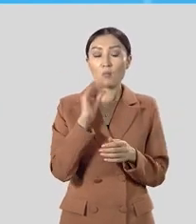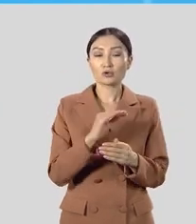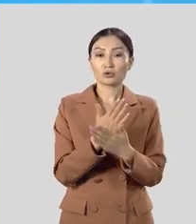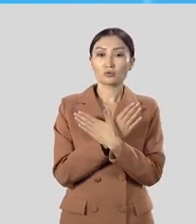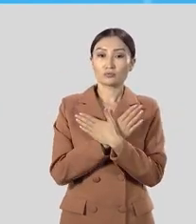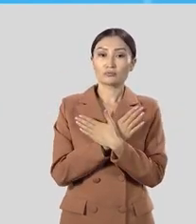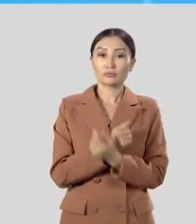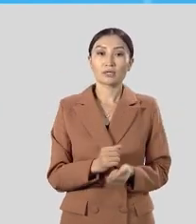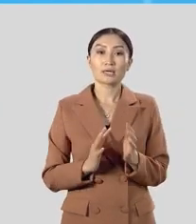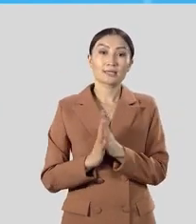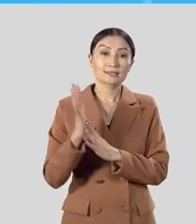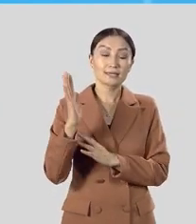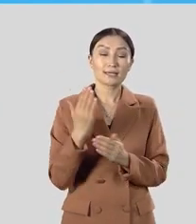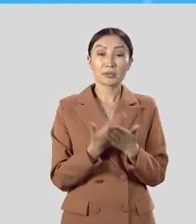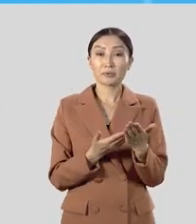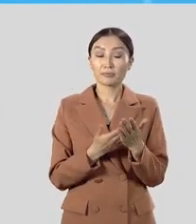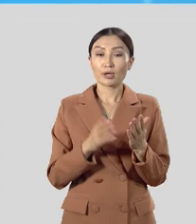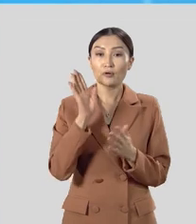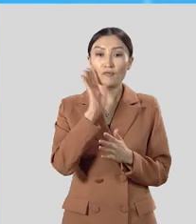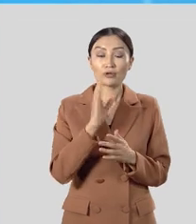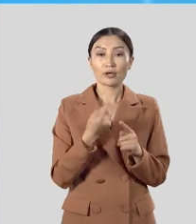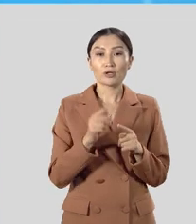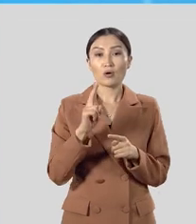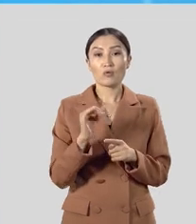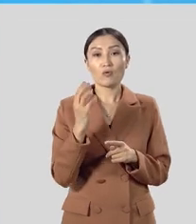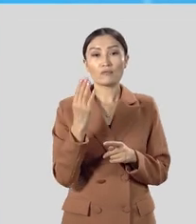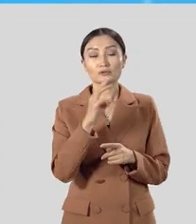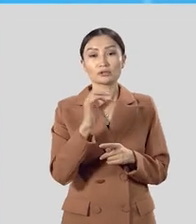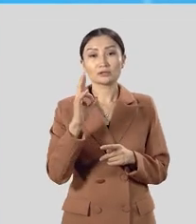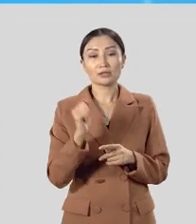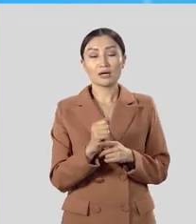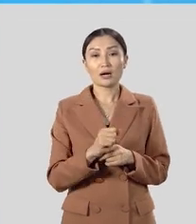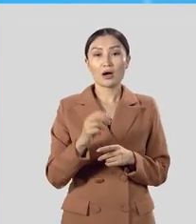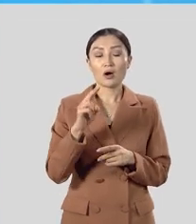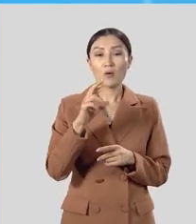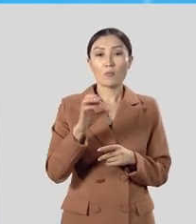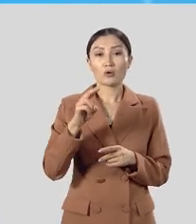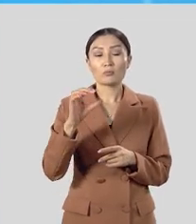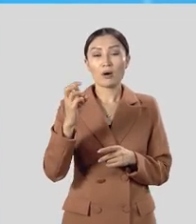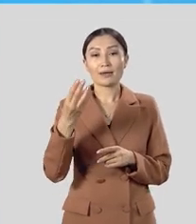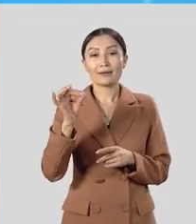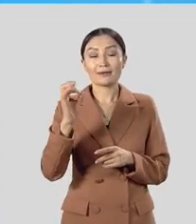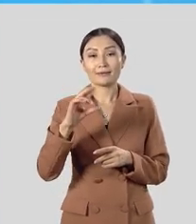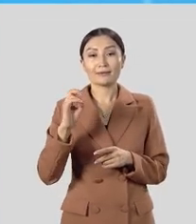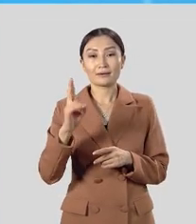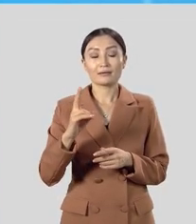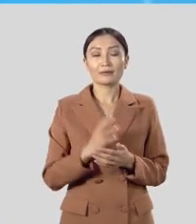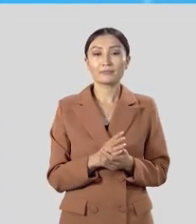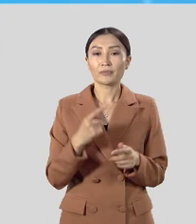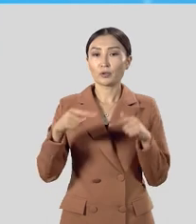увяданию растений. Примеры водных растений – это кувшинка, калужница болотная, подмаренник болотный, рогоз.